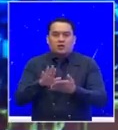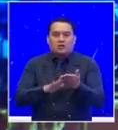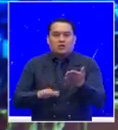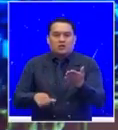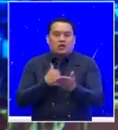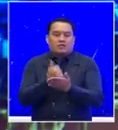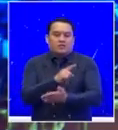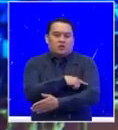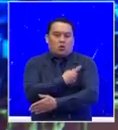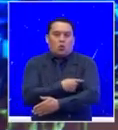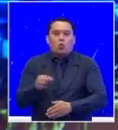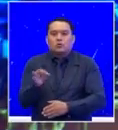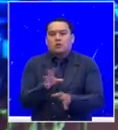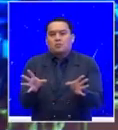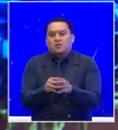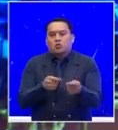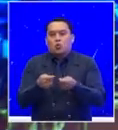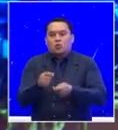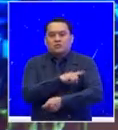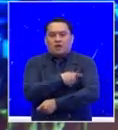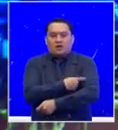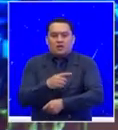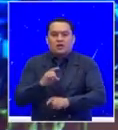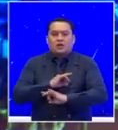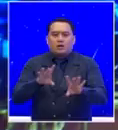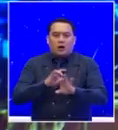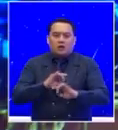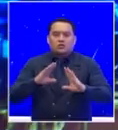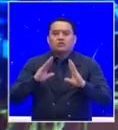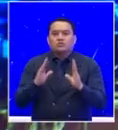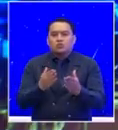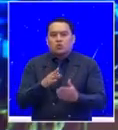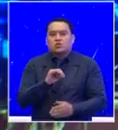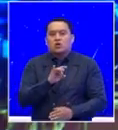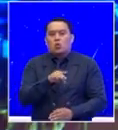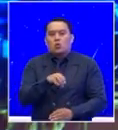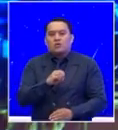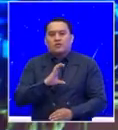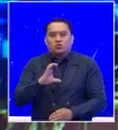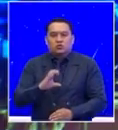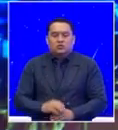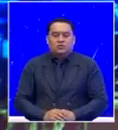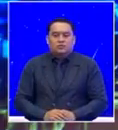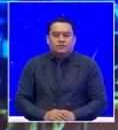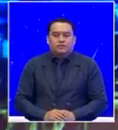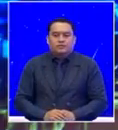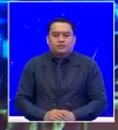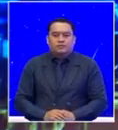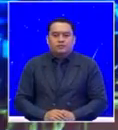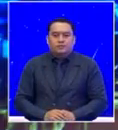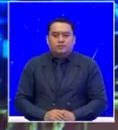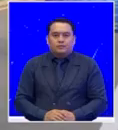главный санврач области. Вместе с руководителем управления здравоохранения они рассказали о ситуации с коронавирусом в нашем регионе.